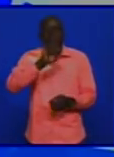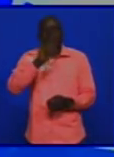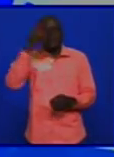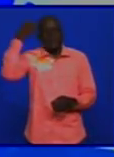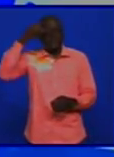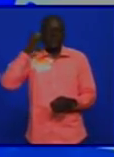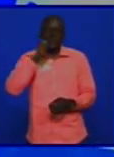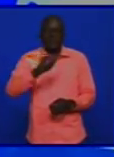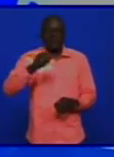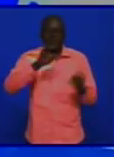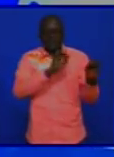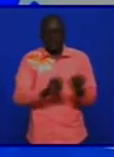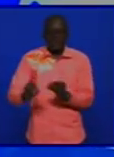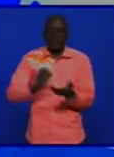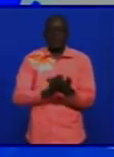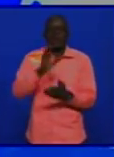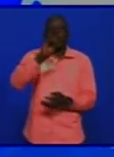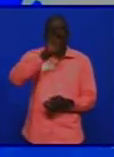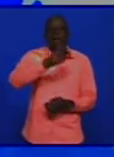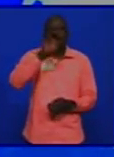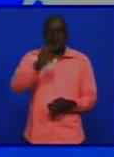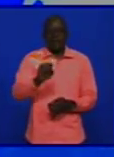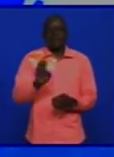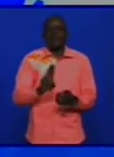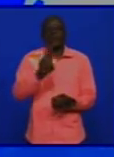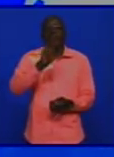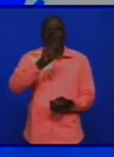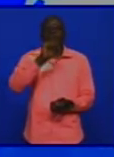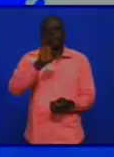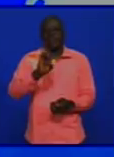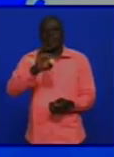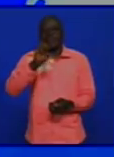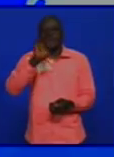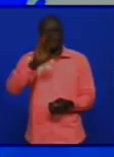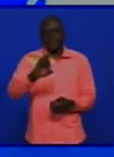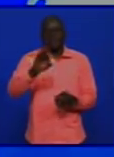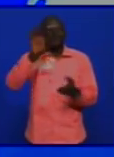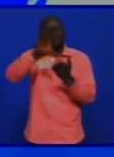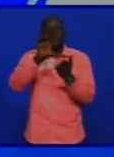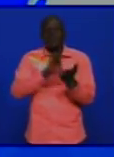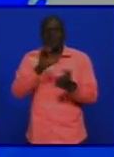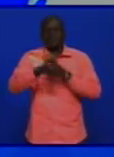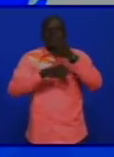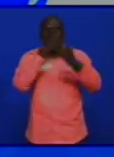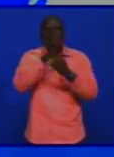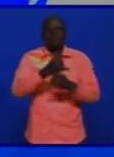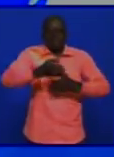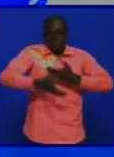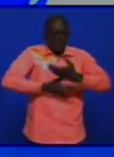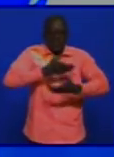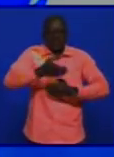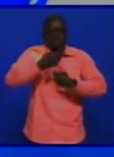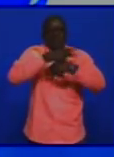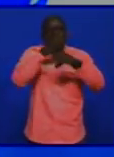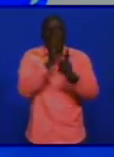sous-régionale organisée par l'OMS, l'UNICEF et l'IBFAN. Le code international qui régit la commercialisation de ces produits laitiers n'est